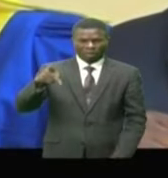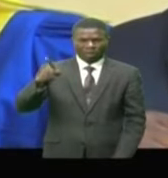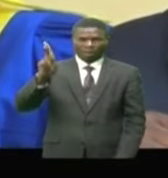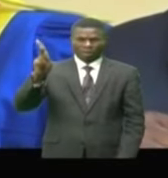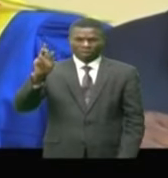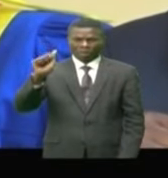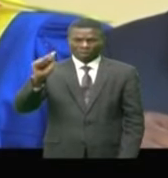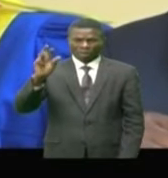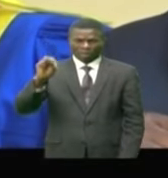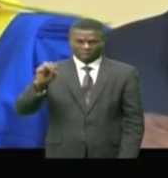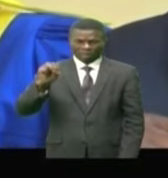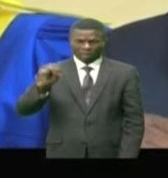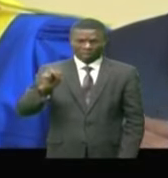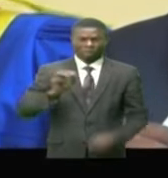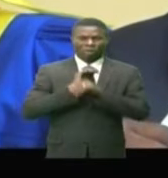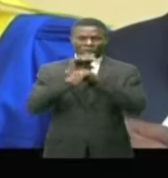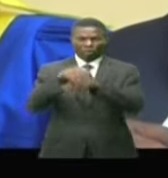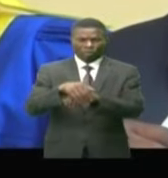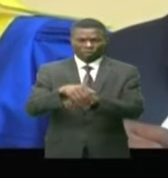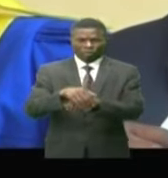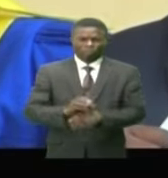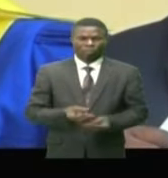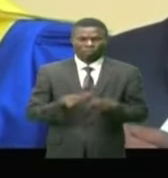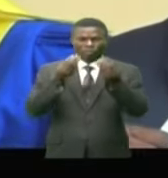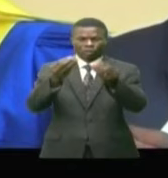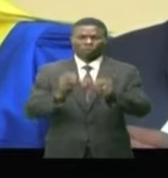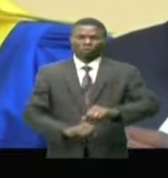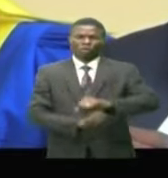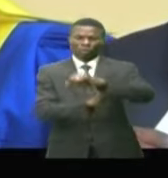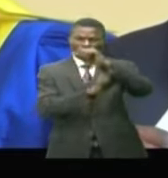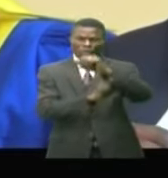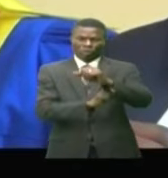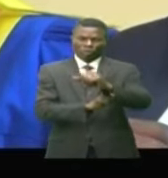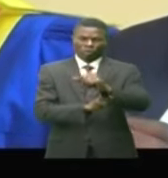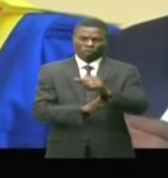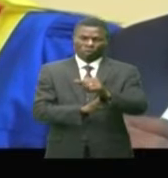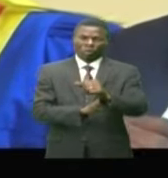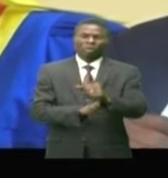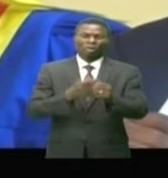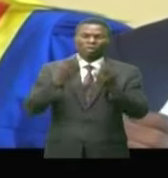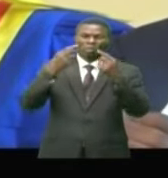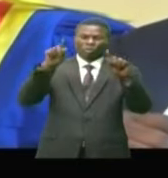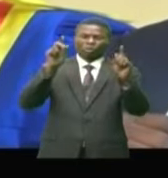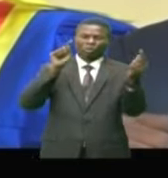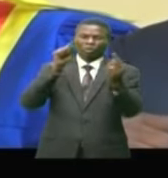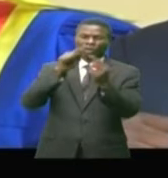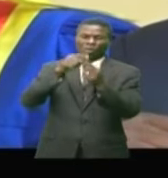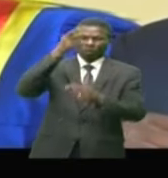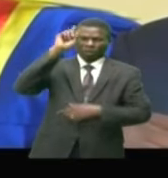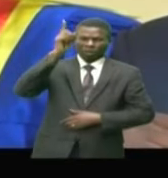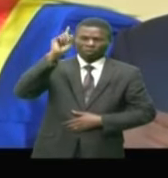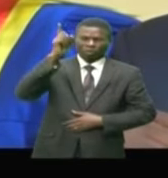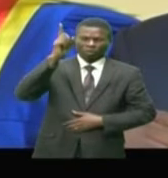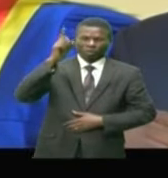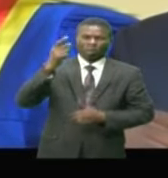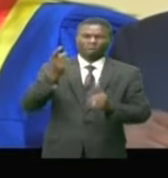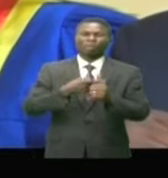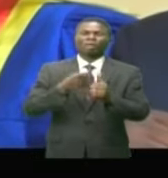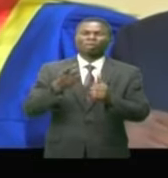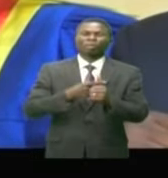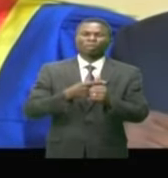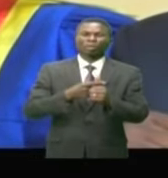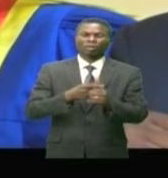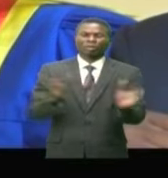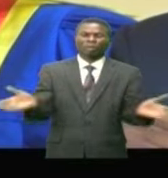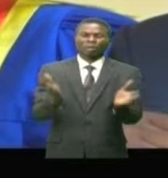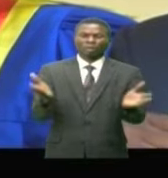à apporter sa contribution afin d'atteindre son objectif principal, à savoir